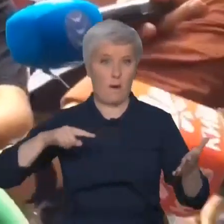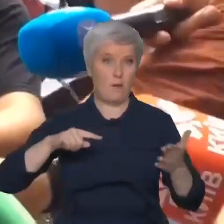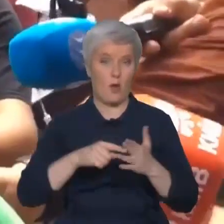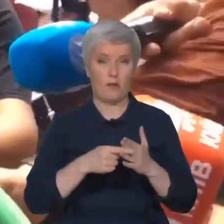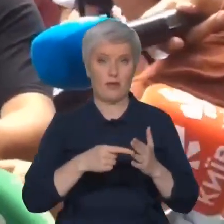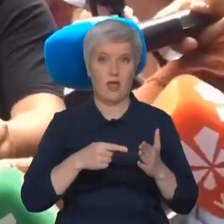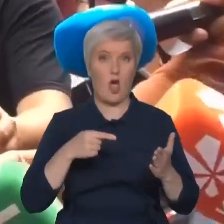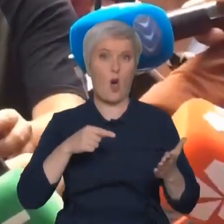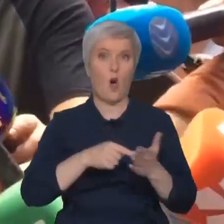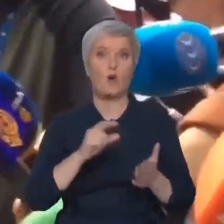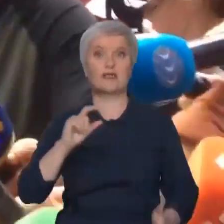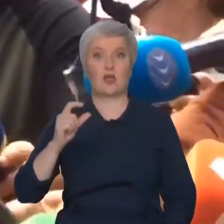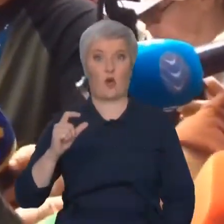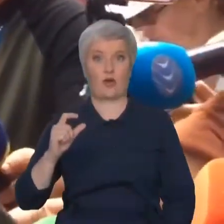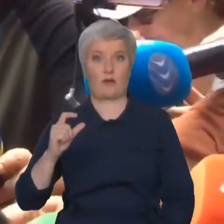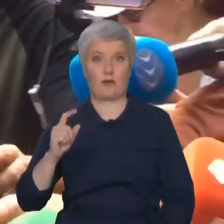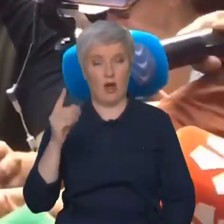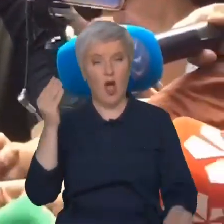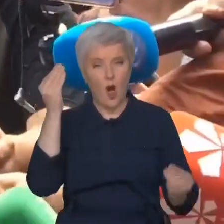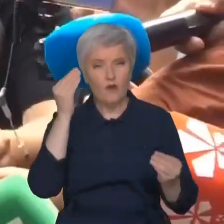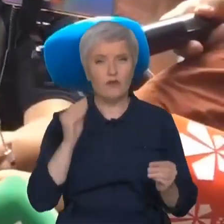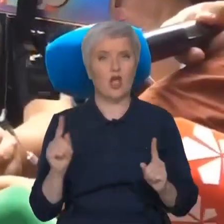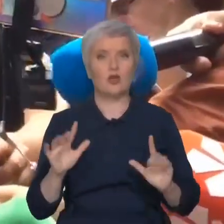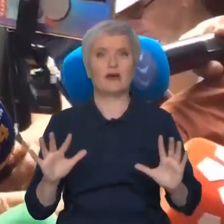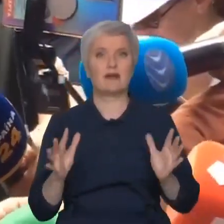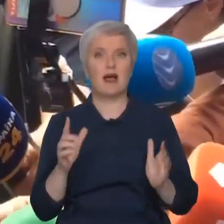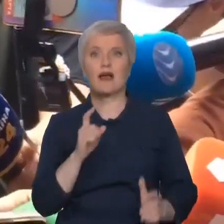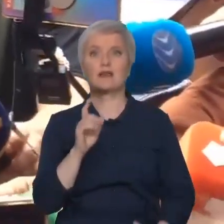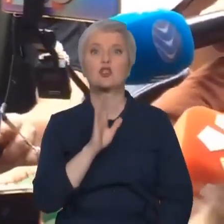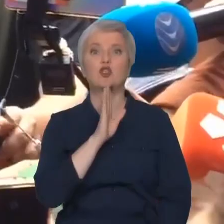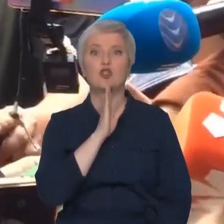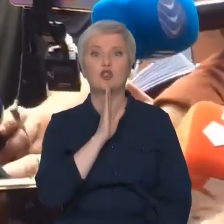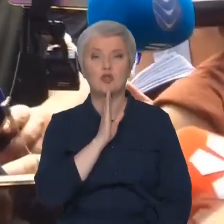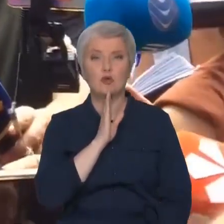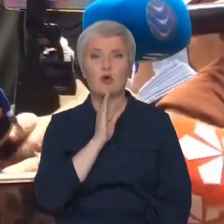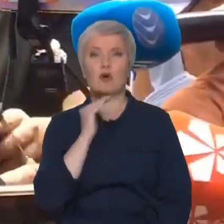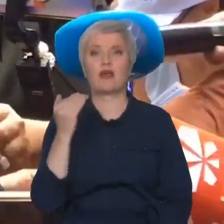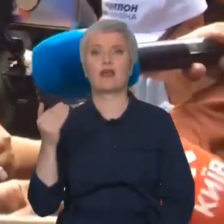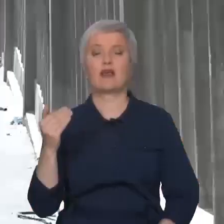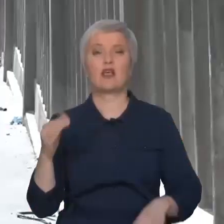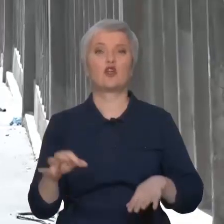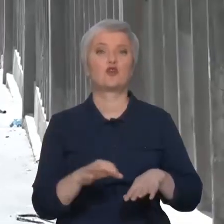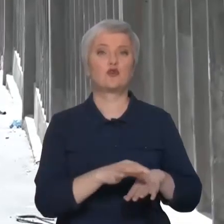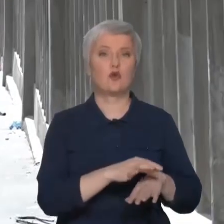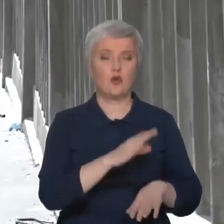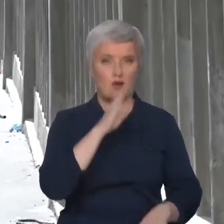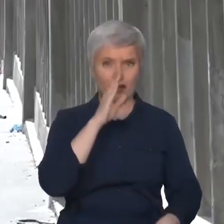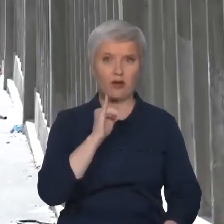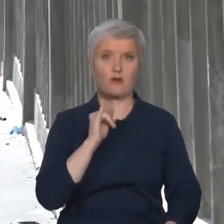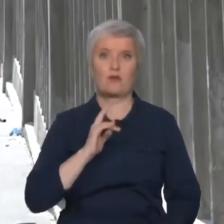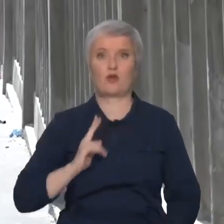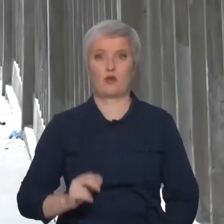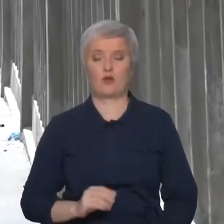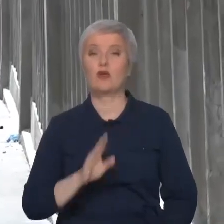пробитий осколками. Ви тільки можете зрозуміти, що сталося з самою жінкою, з її чоловіком і з її донькою. Дівчинку